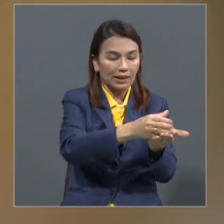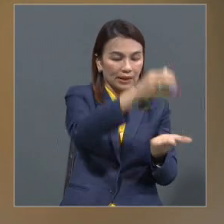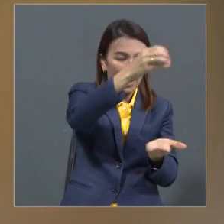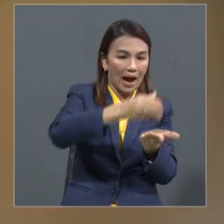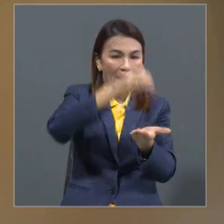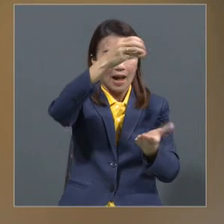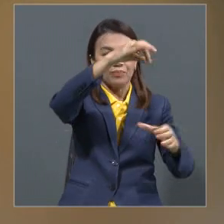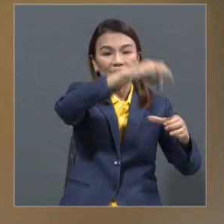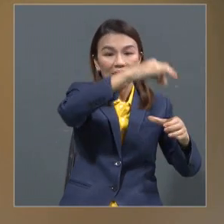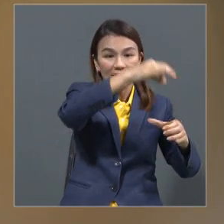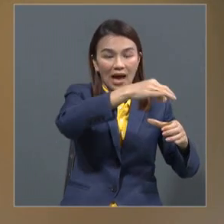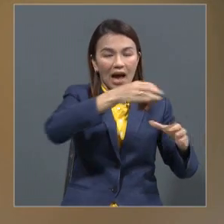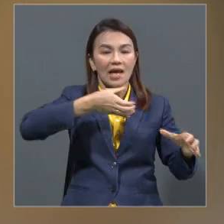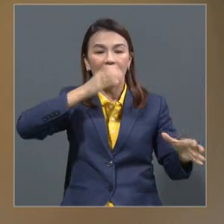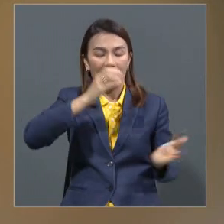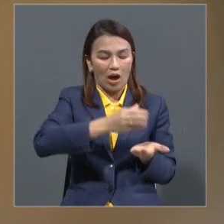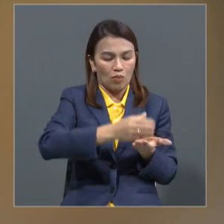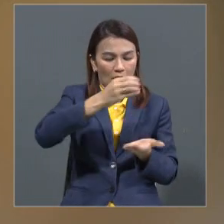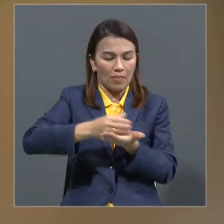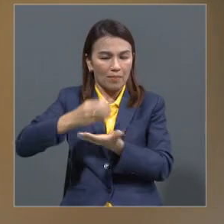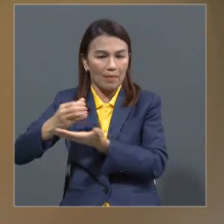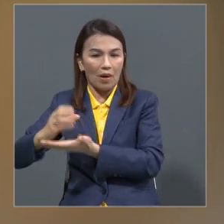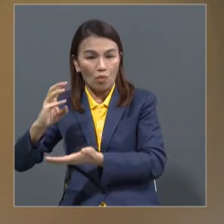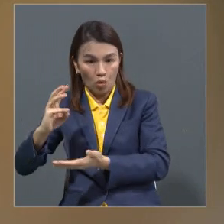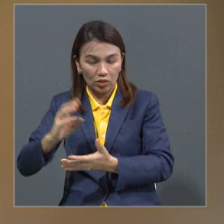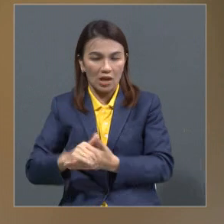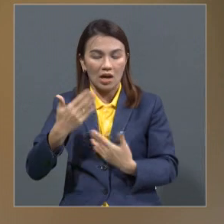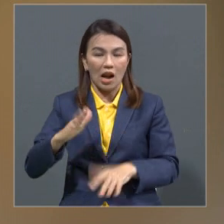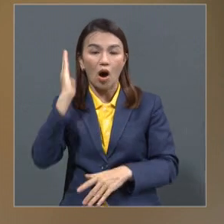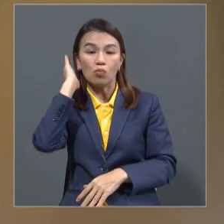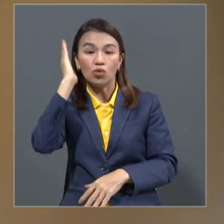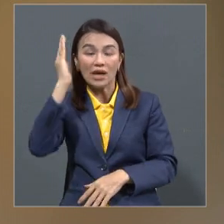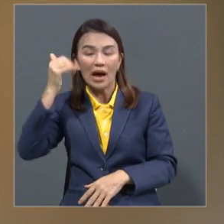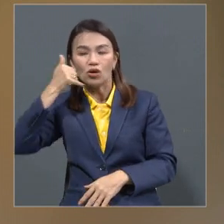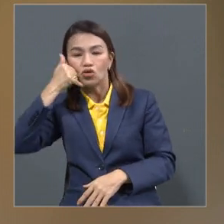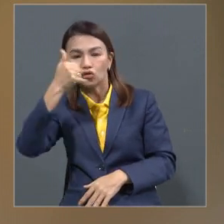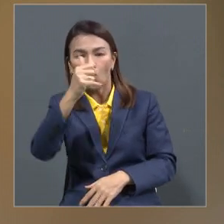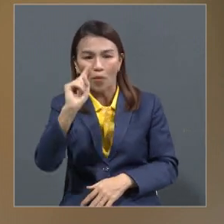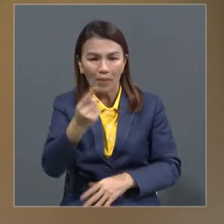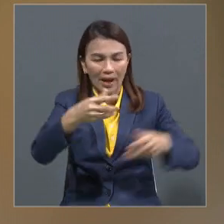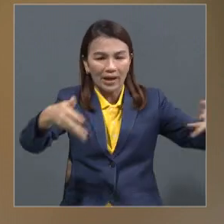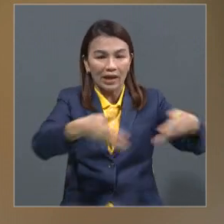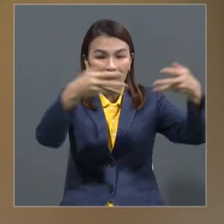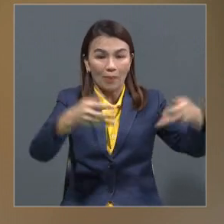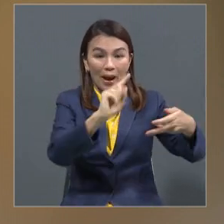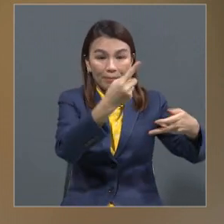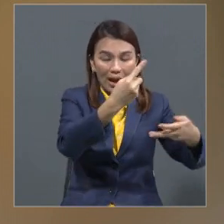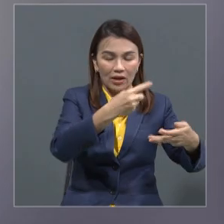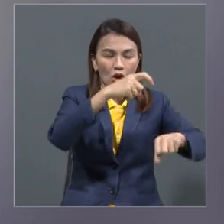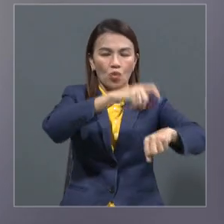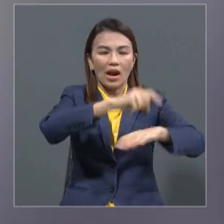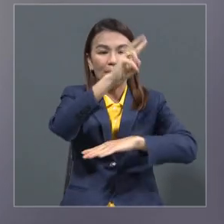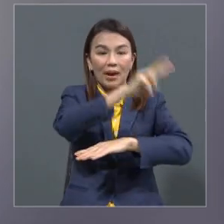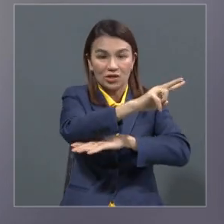แล้วก็มีแก้วน้ำ 6ใบต่อมาชายหมายเลข 3โทรสั่งข้าวผัดเพิ่มอีก 1จานให้มาส่งช่วงเวลาประมาณ 14:00